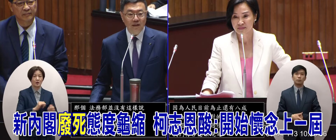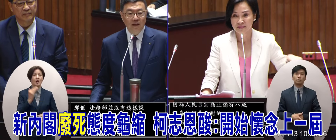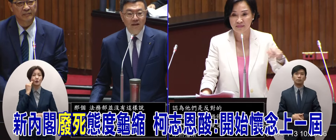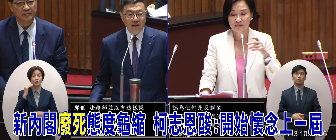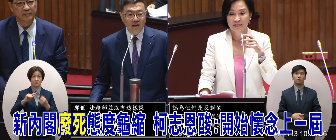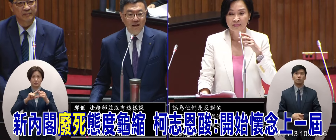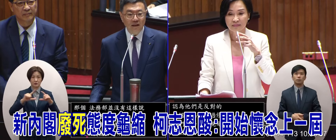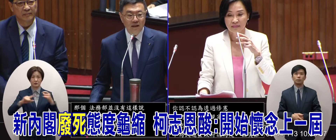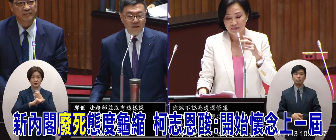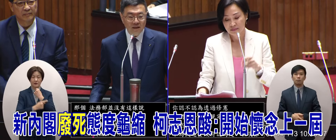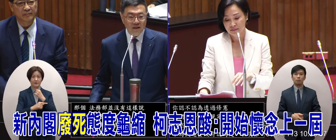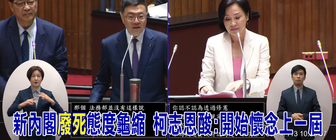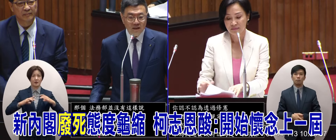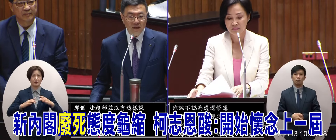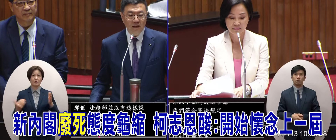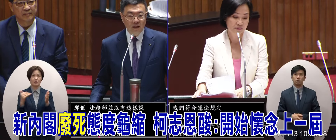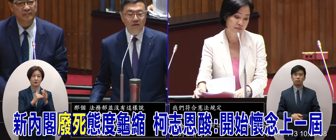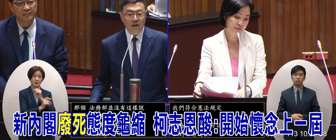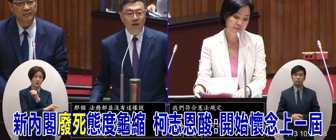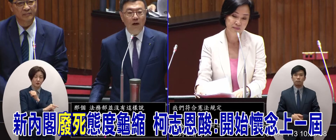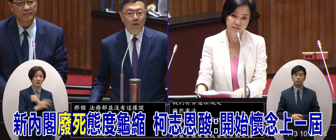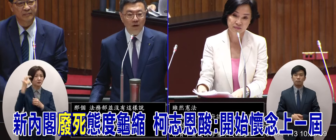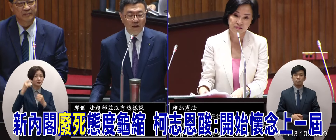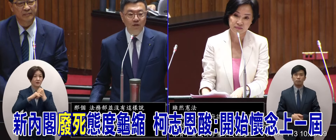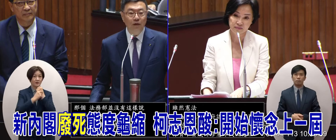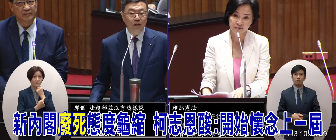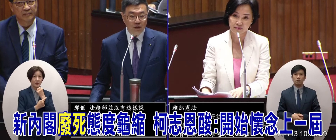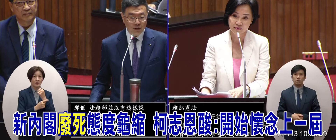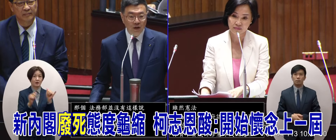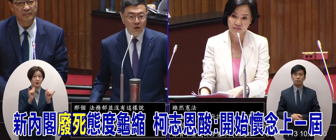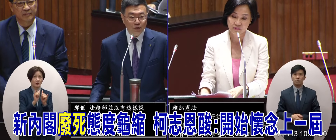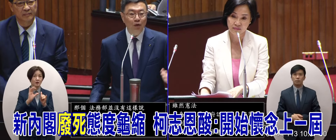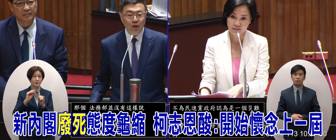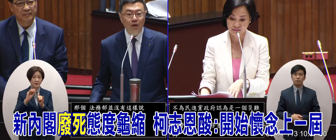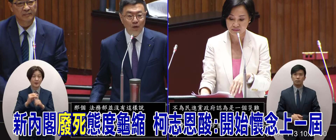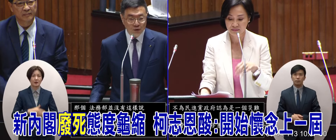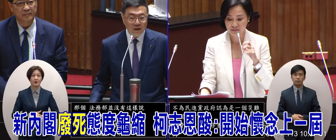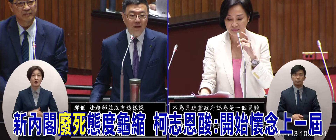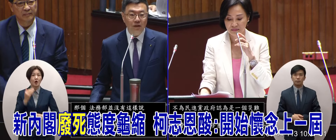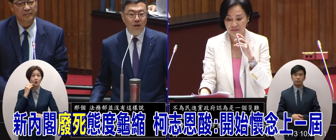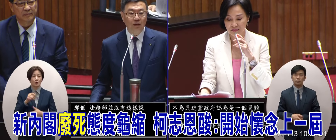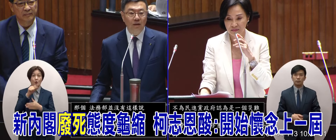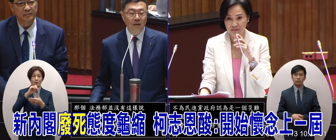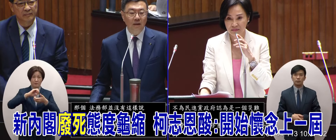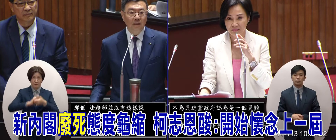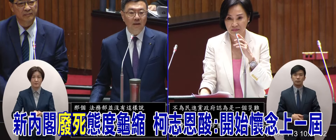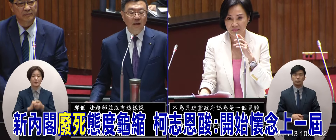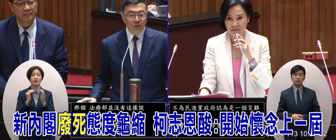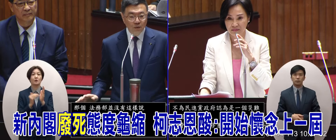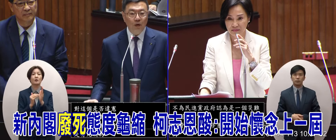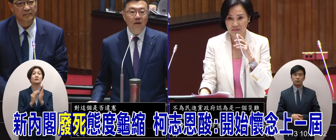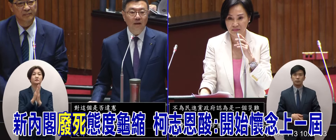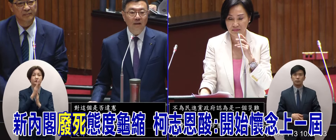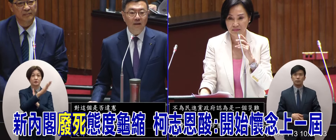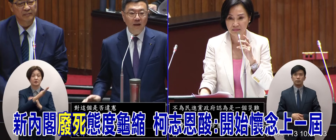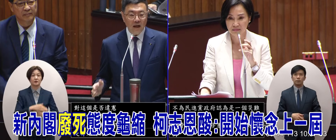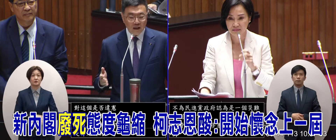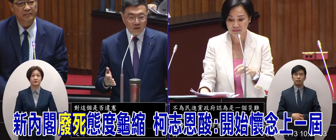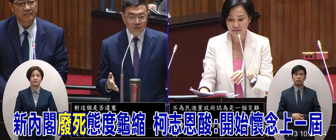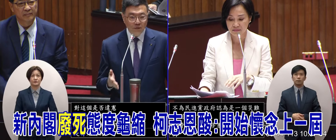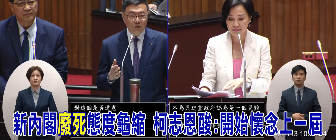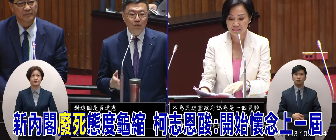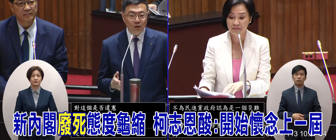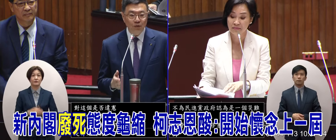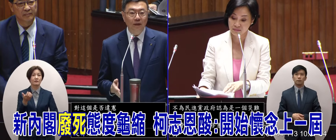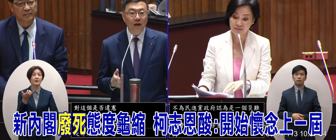后对这个释宪合法违法问题做了最后的决定的时候，那如果刚